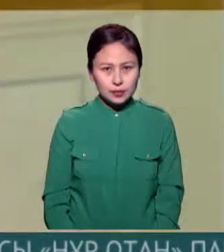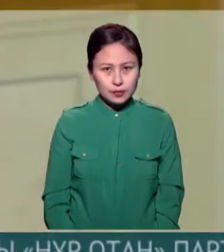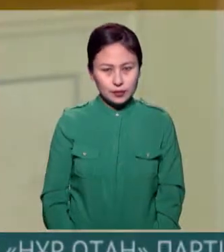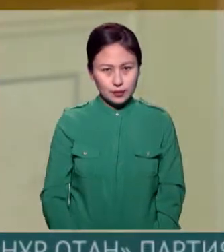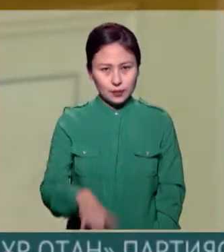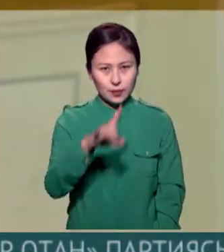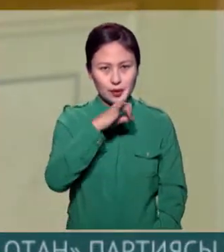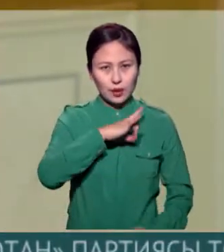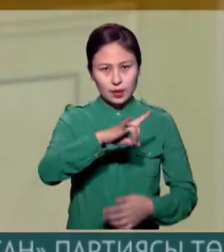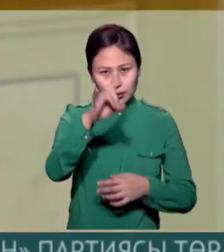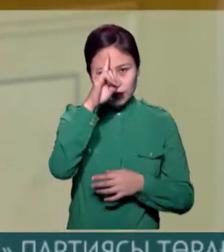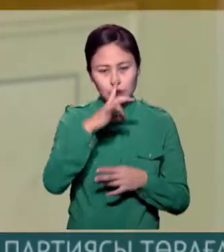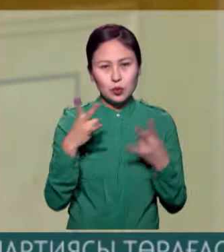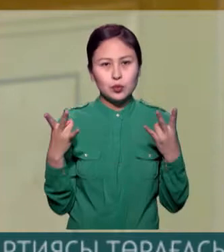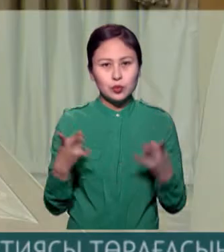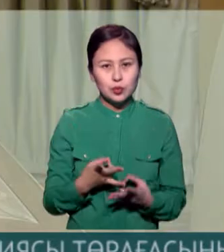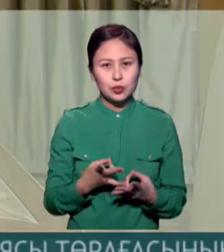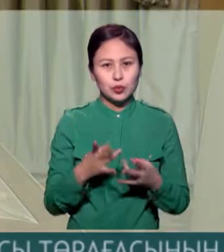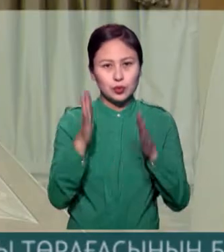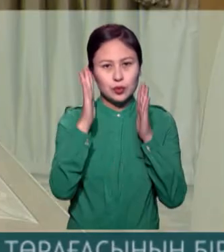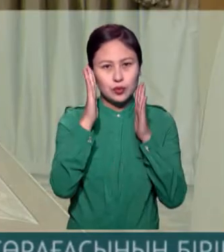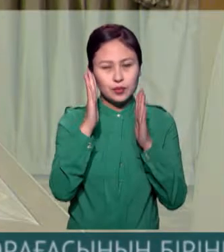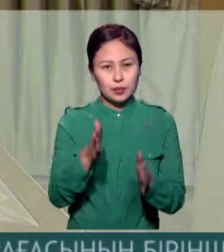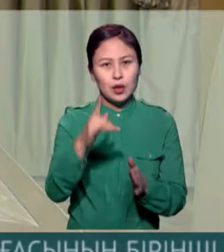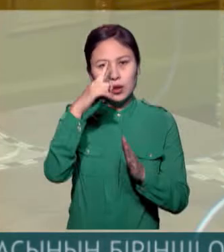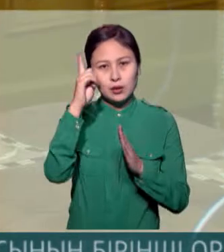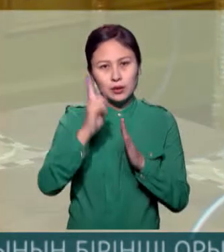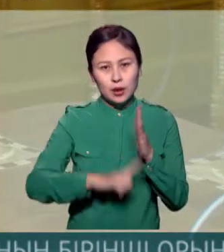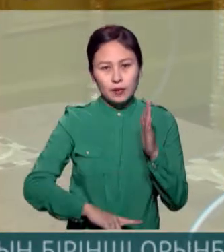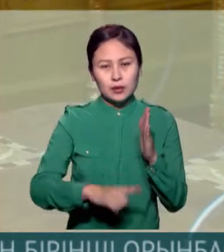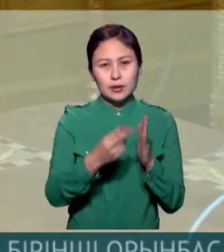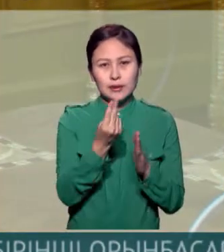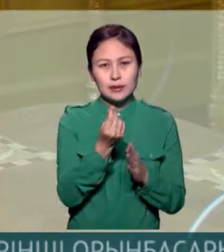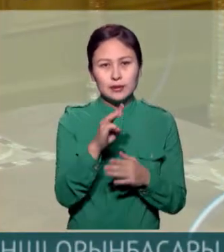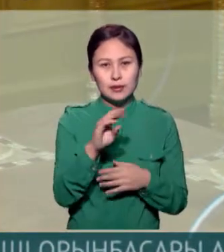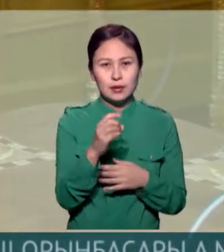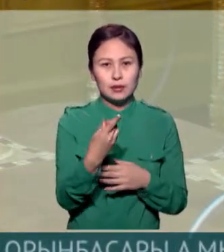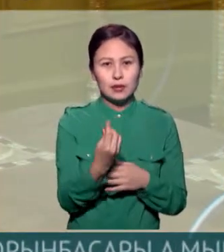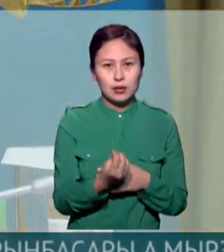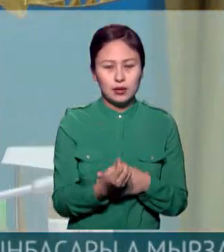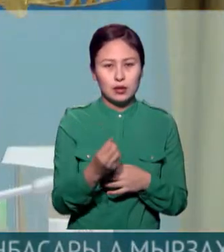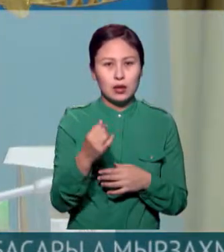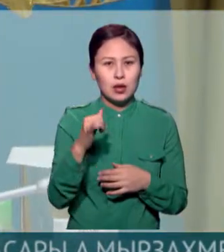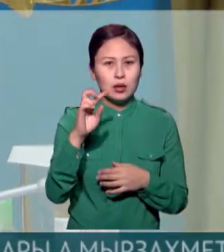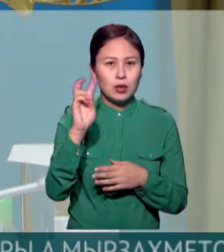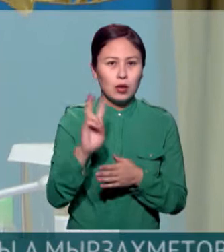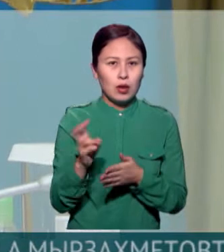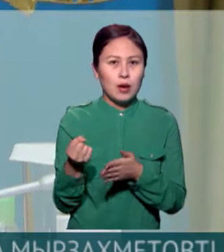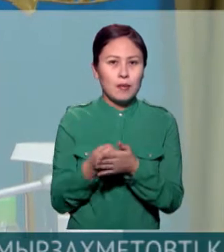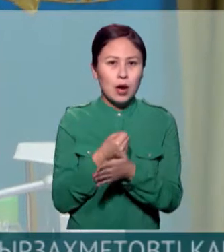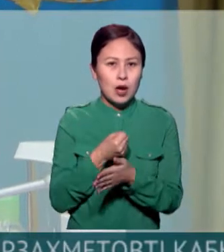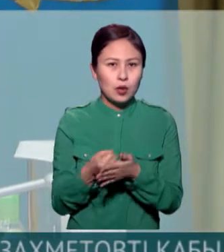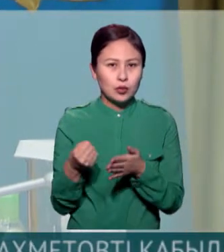Казахстанцам надо возвратить свое доверие нашему тенге. С долларизацией экономики надо бороться. Не